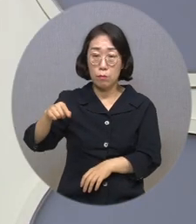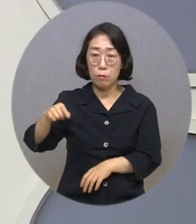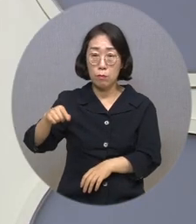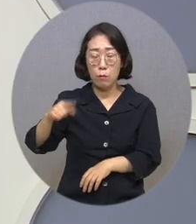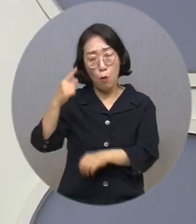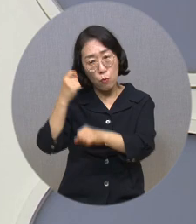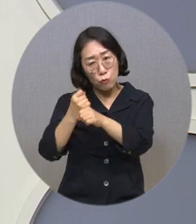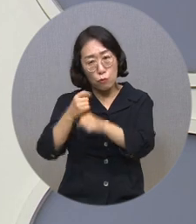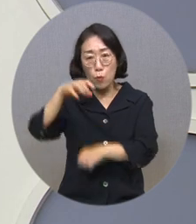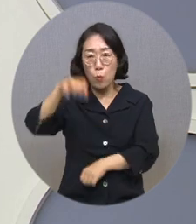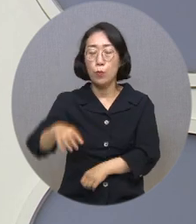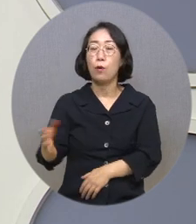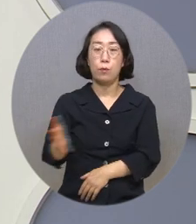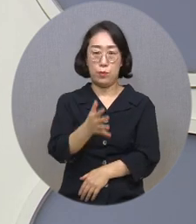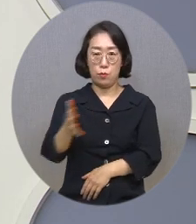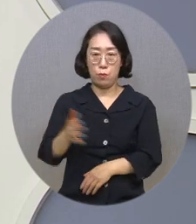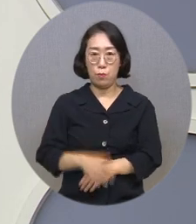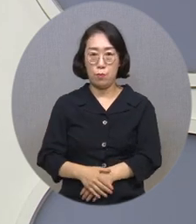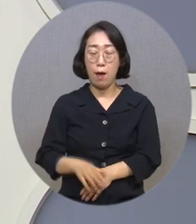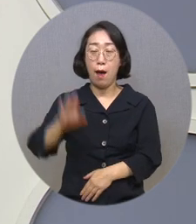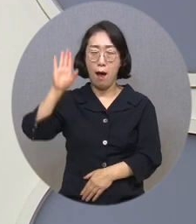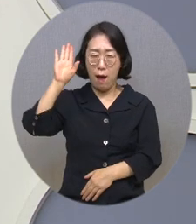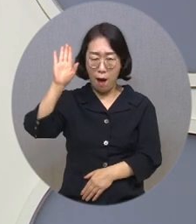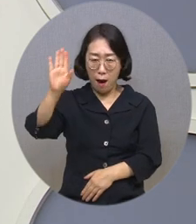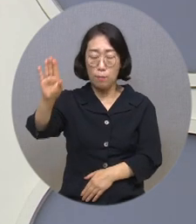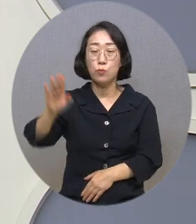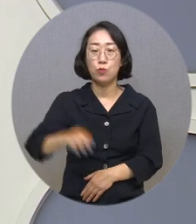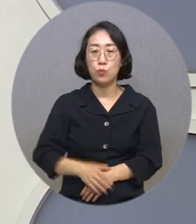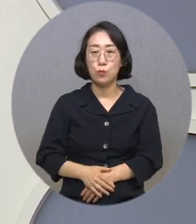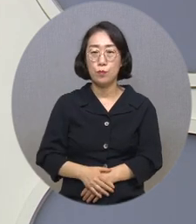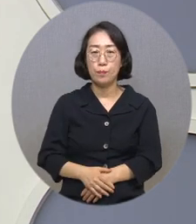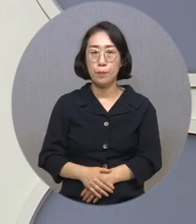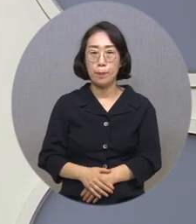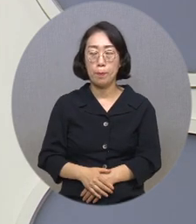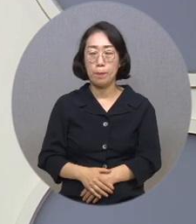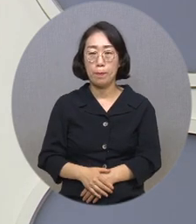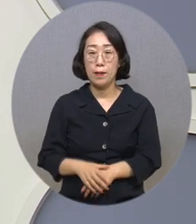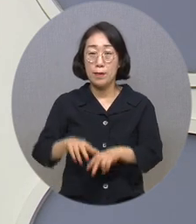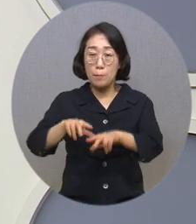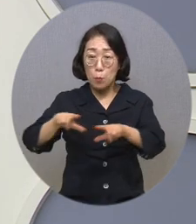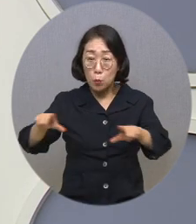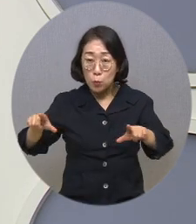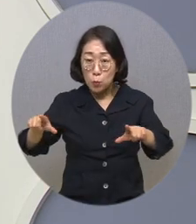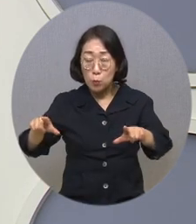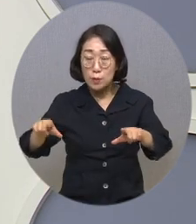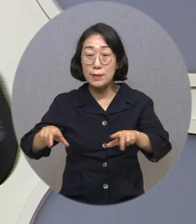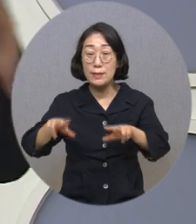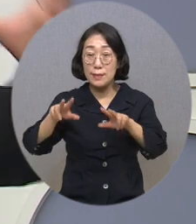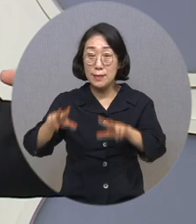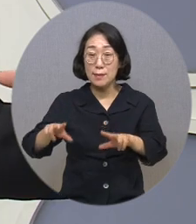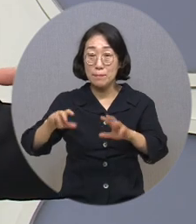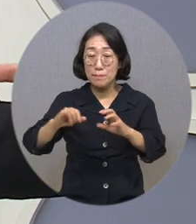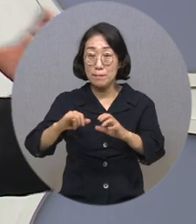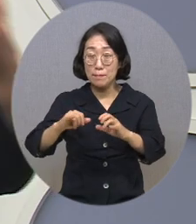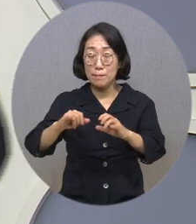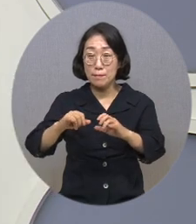이제 앞으로 그래 초인간화. 그러니까 4차 산업은 잘 보면은 이제 우리가 기계 산업에서 아까 제가